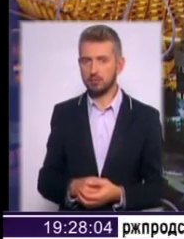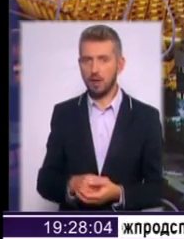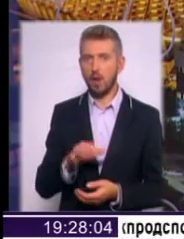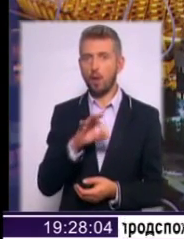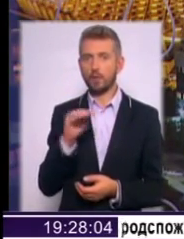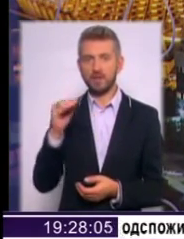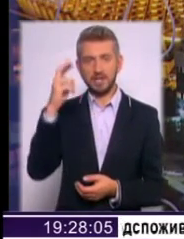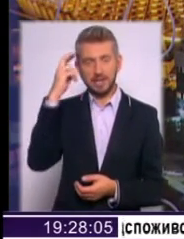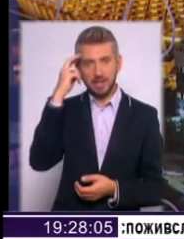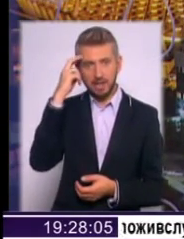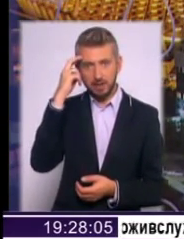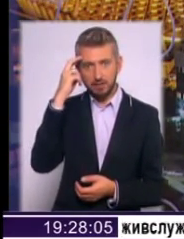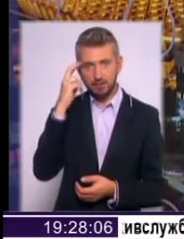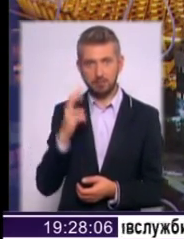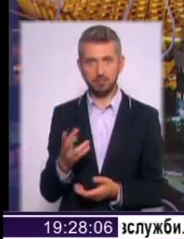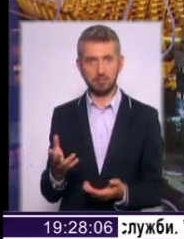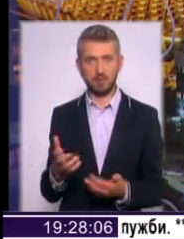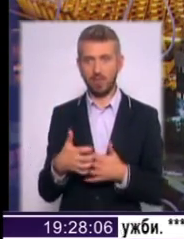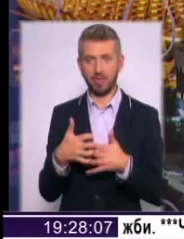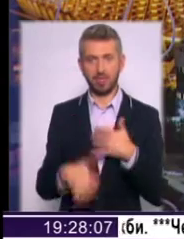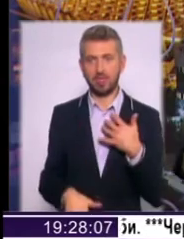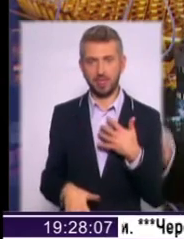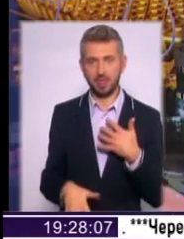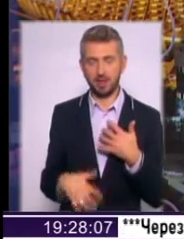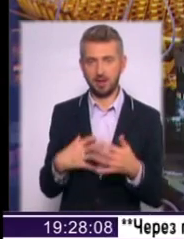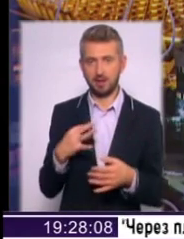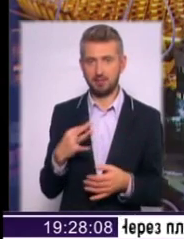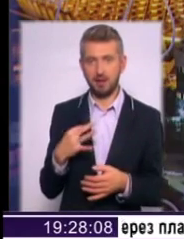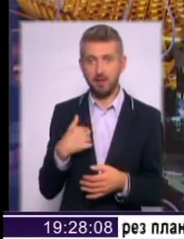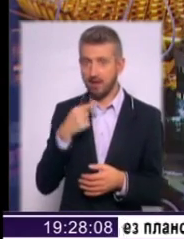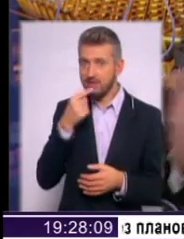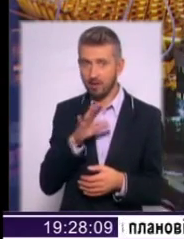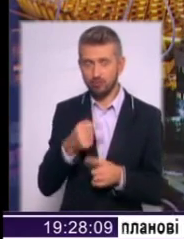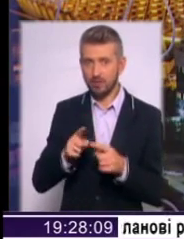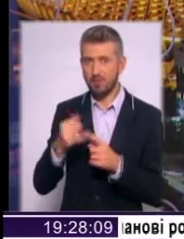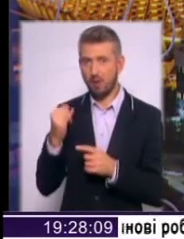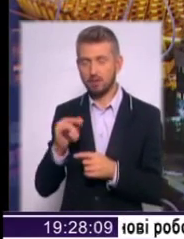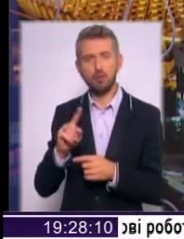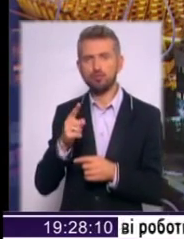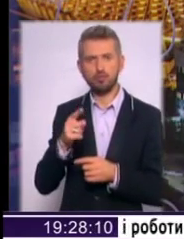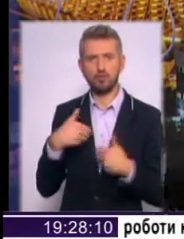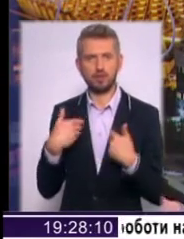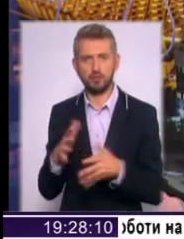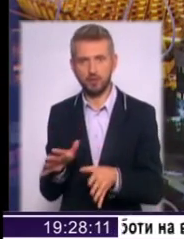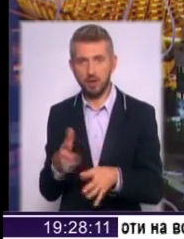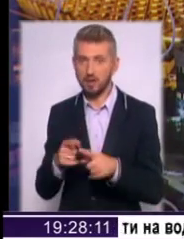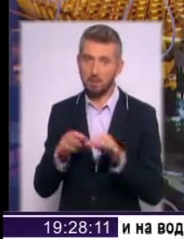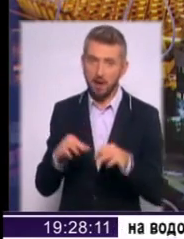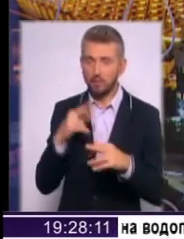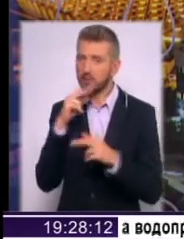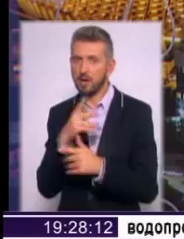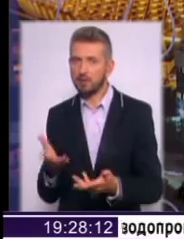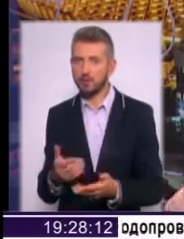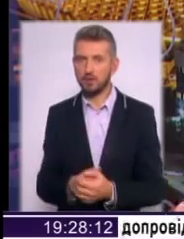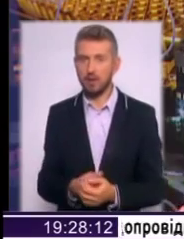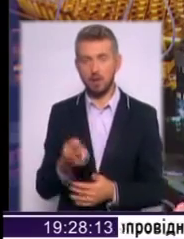Київ ніяк на це не відреагував. Ні, я ж не кажу, що це погано. Я кажу, чому не відреагував? Чи це правильно?